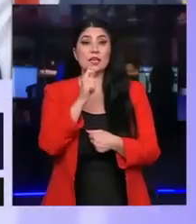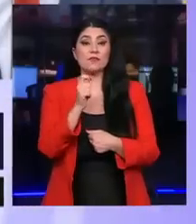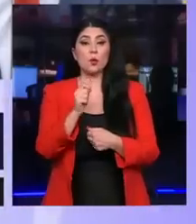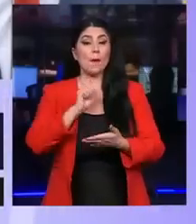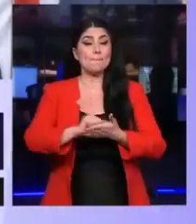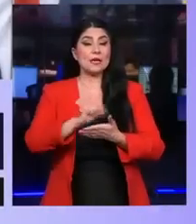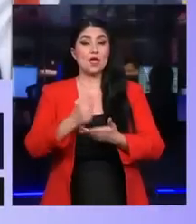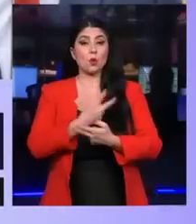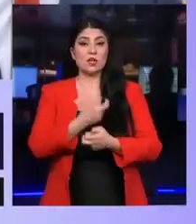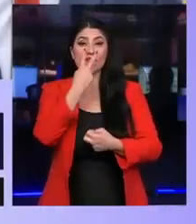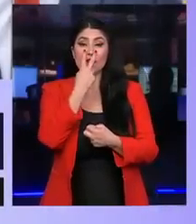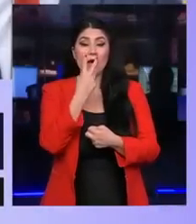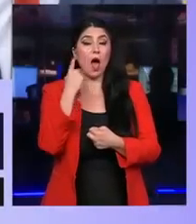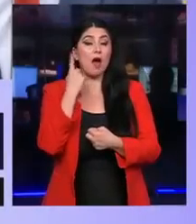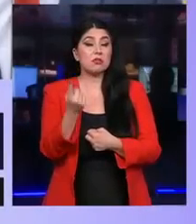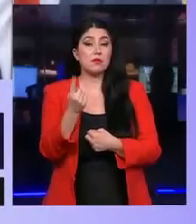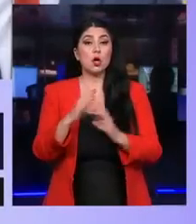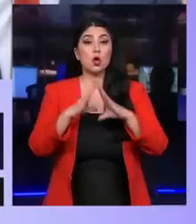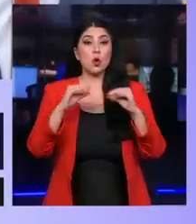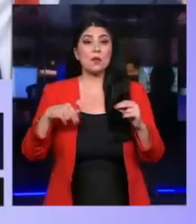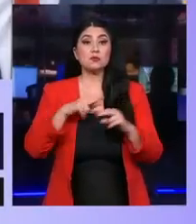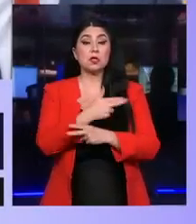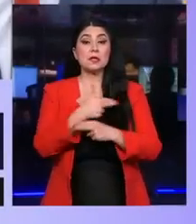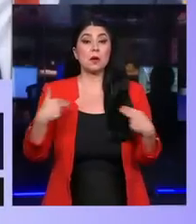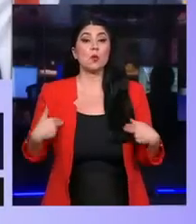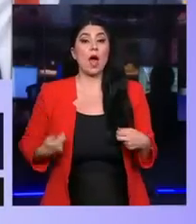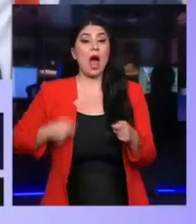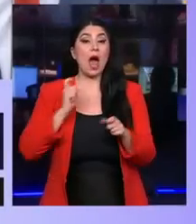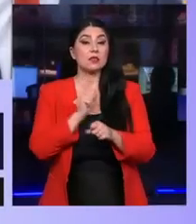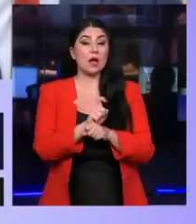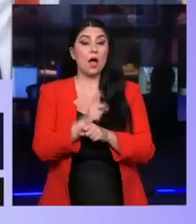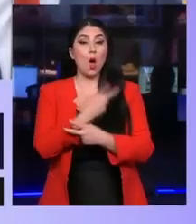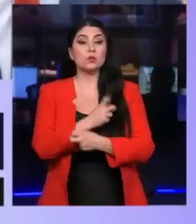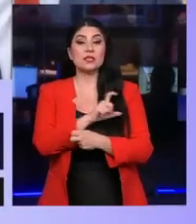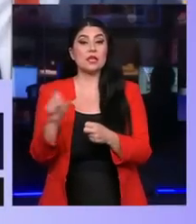presa austriacă. Aflăm că România merge în instanță, atacă